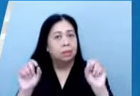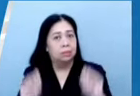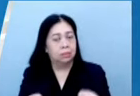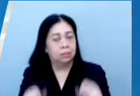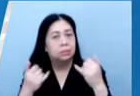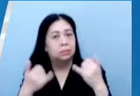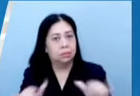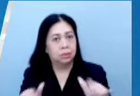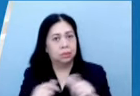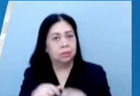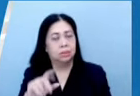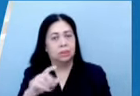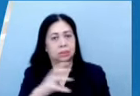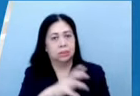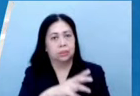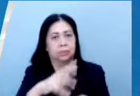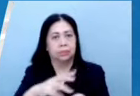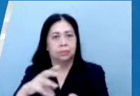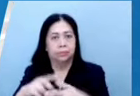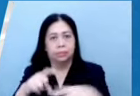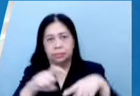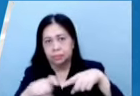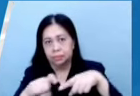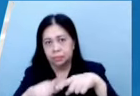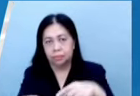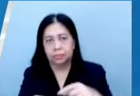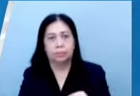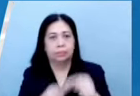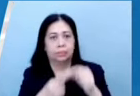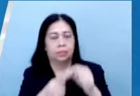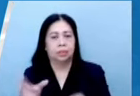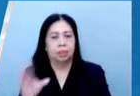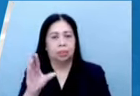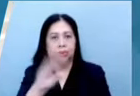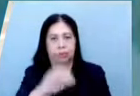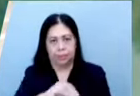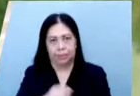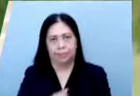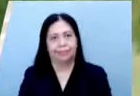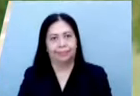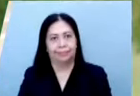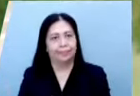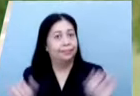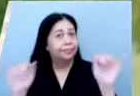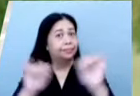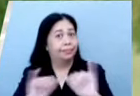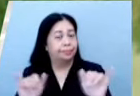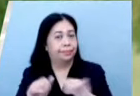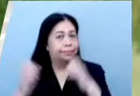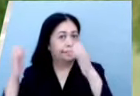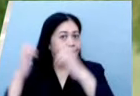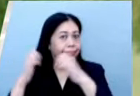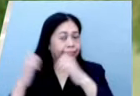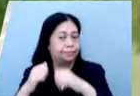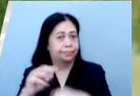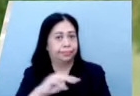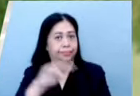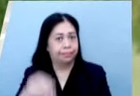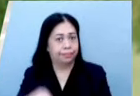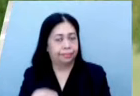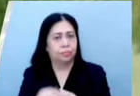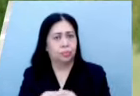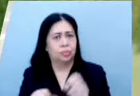ang localized thunderstorms lalo na po sa hapon o gabi. Ganyan din ang inaasahan sa Metro Manila kaya